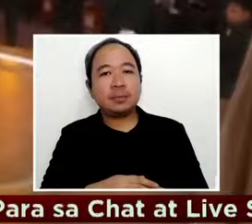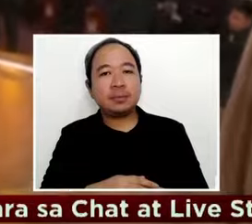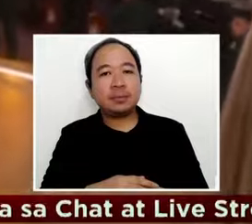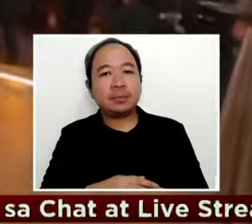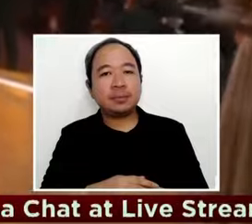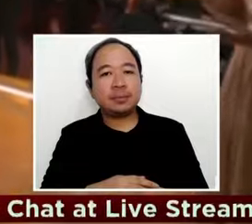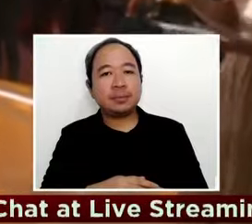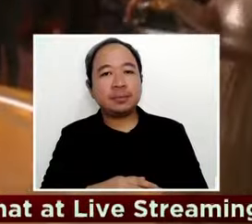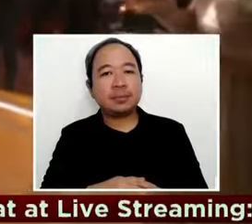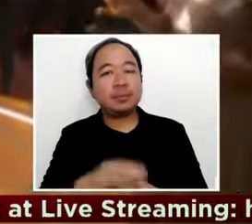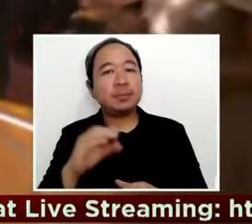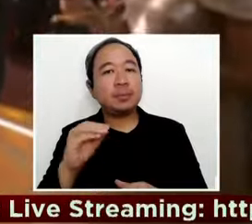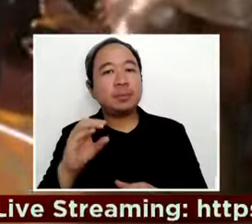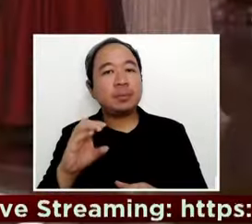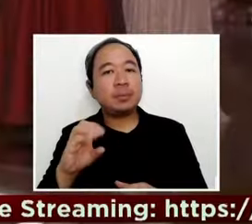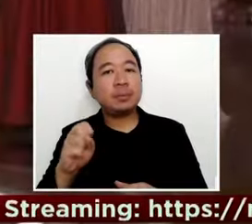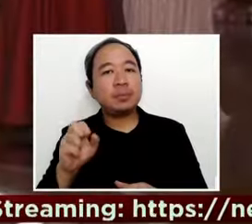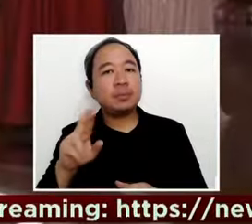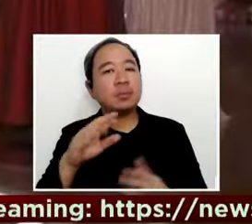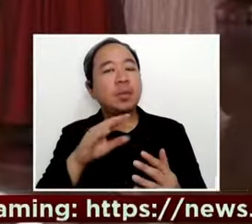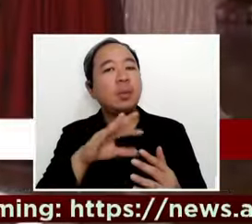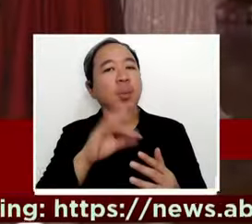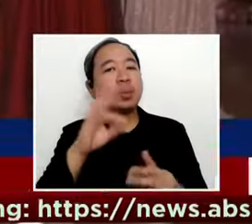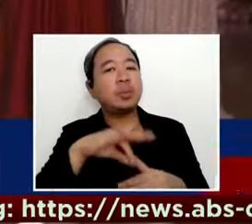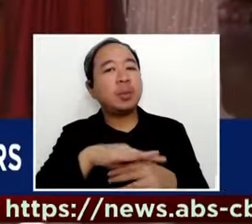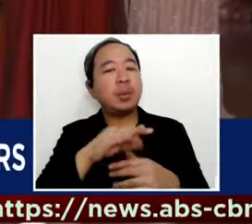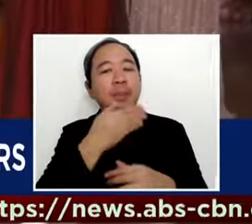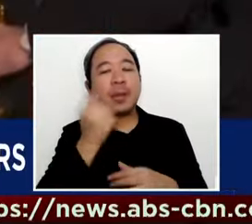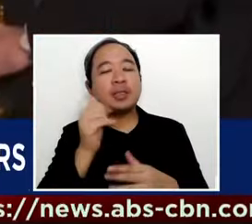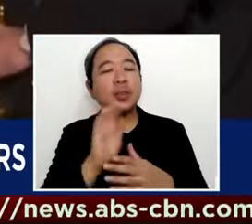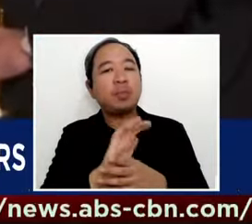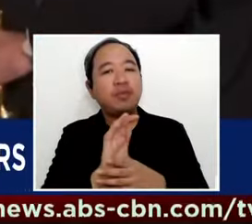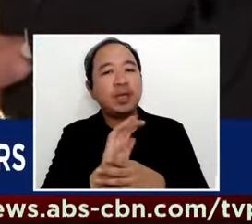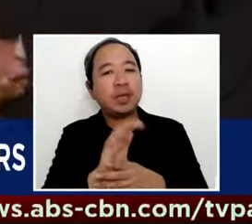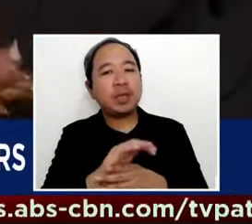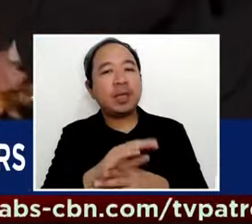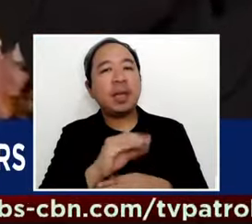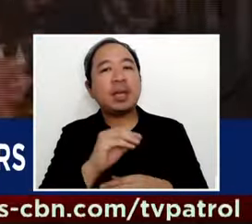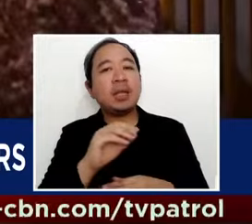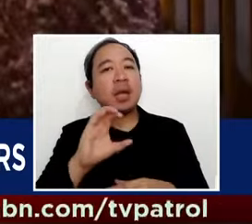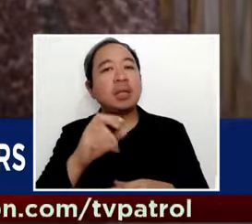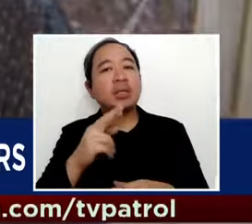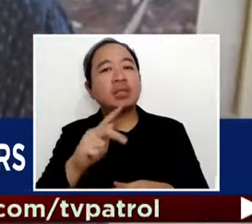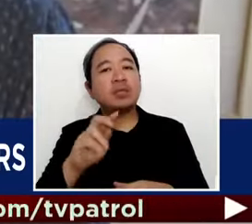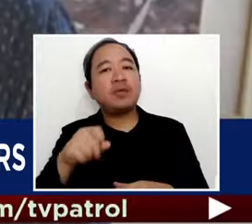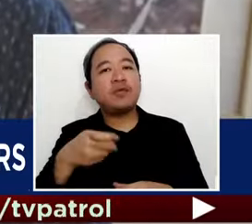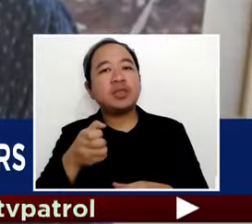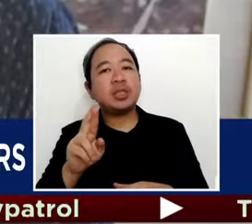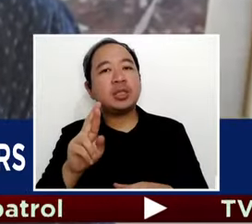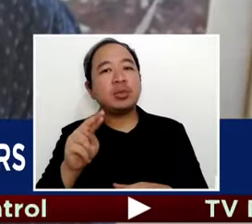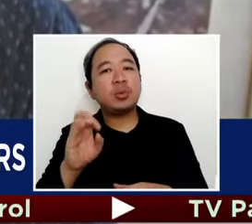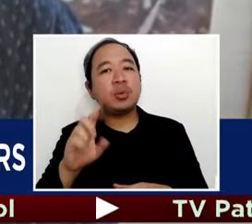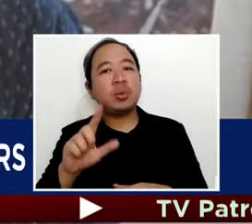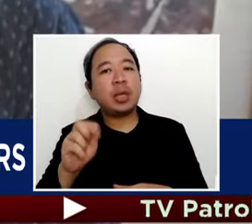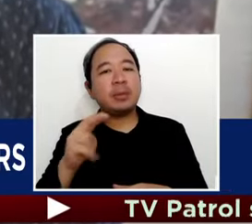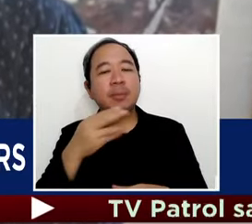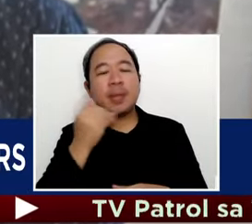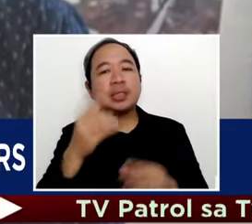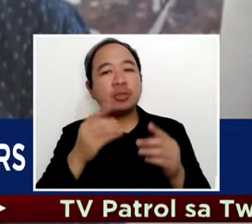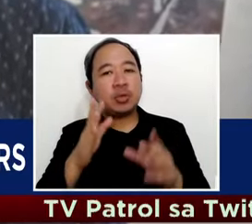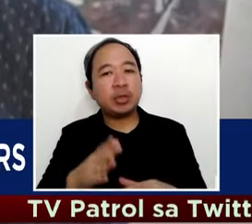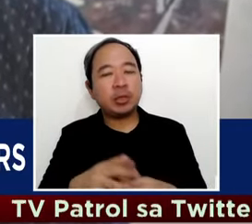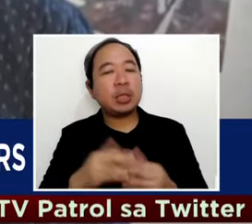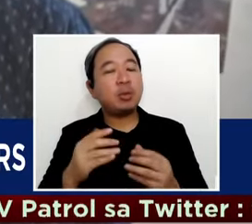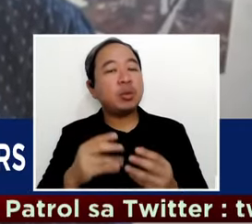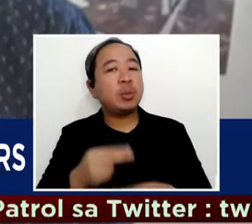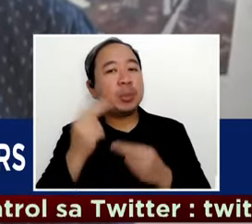Pinili ng Oscar voters ang Oppenheimer bilang Best Picture at si Christopher Nolan bilang Best Director. Nominado naman sa pangatlong